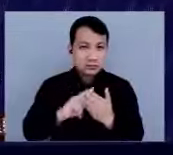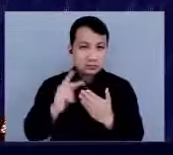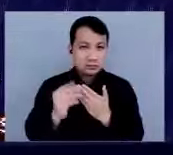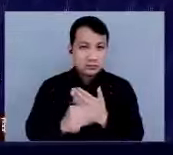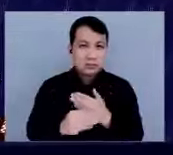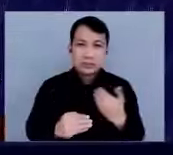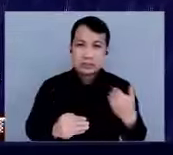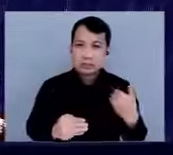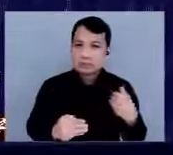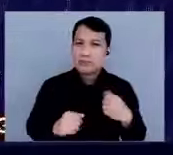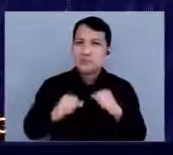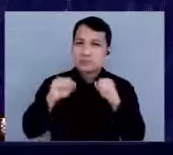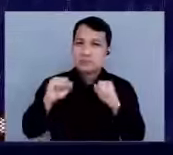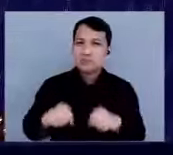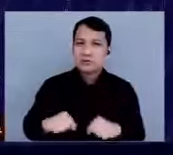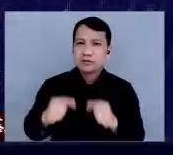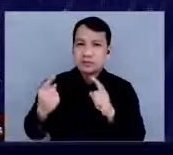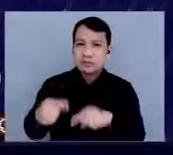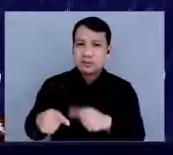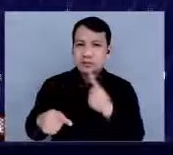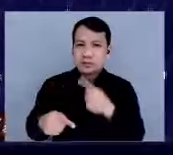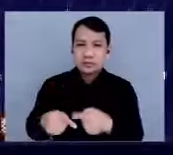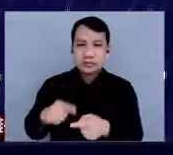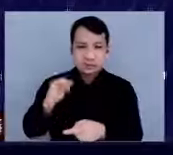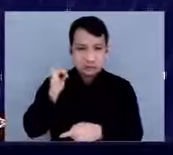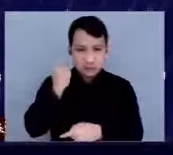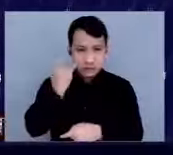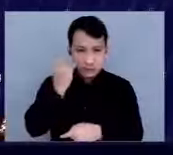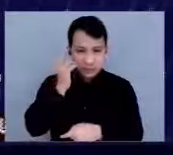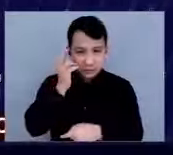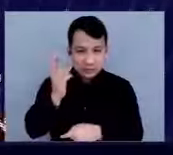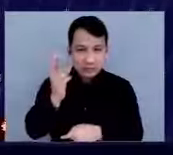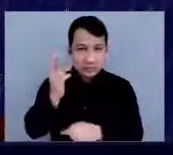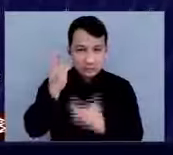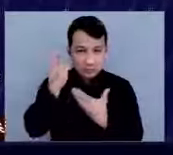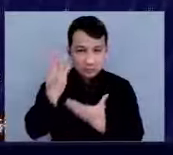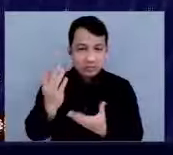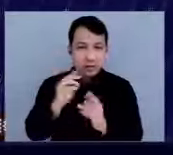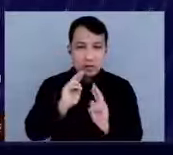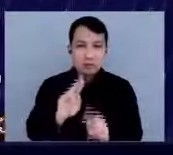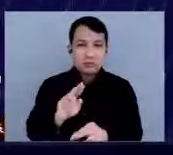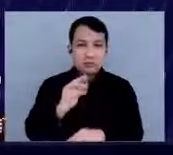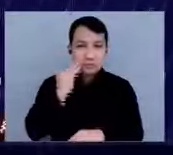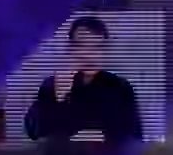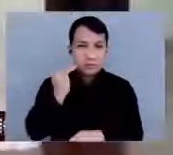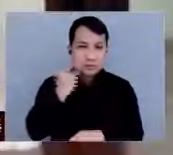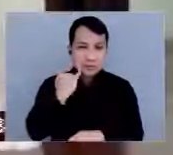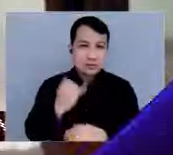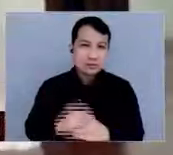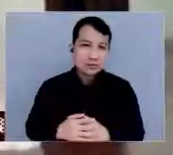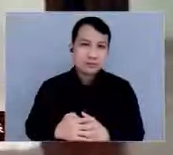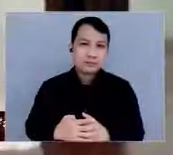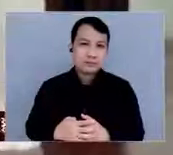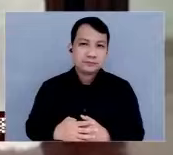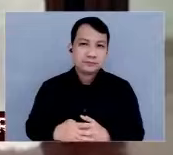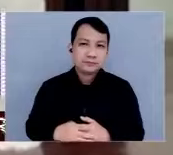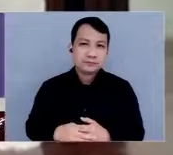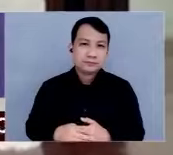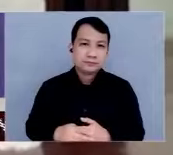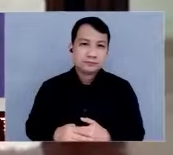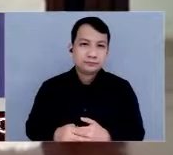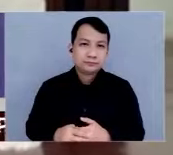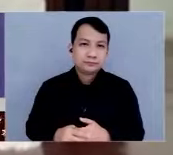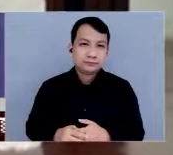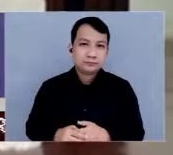Imposible Ayon mismo kay James yan at iba pa sa report ni MJ marfori mauuna siyaang siyaang